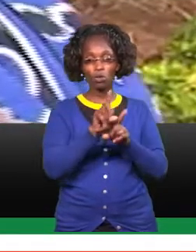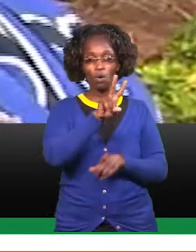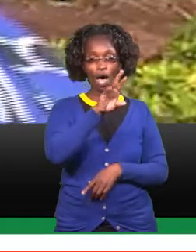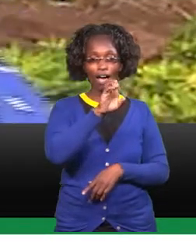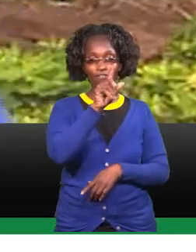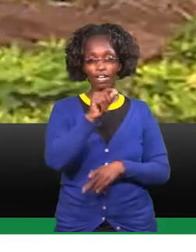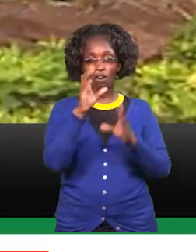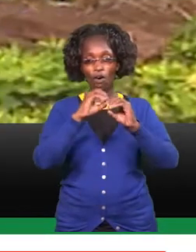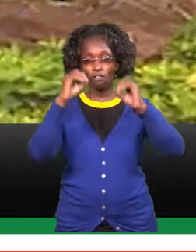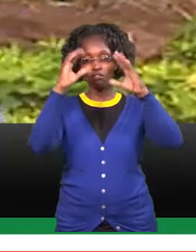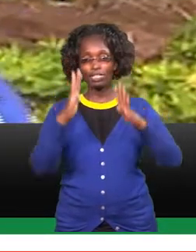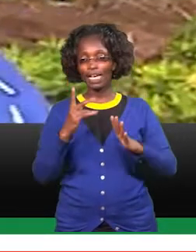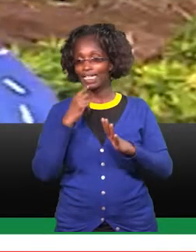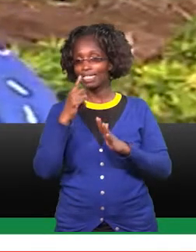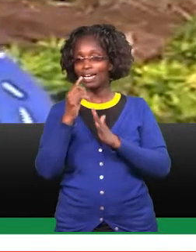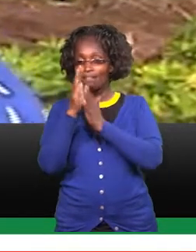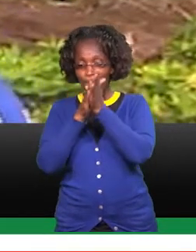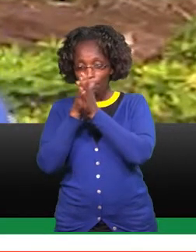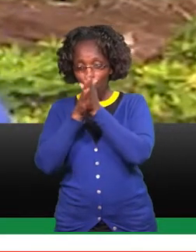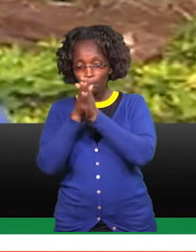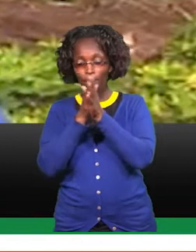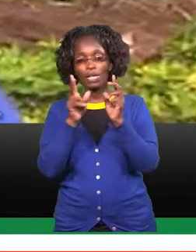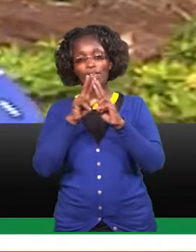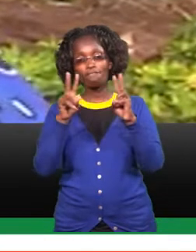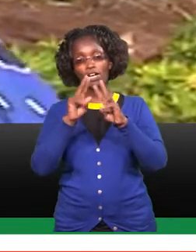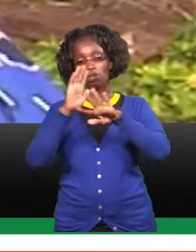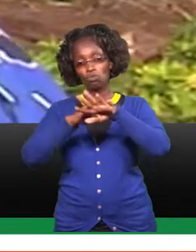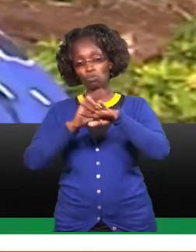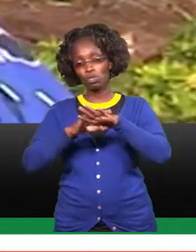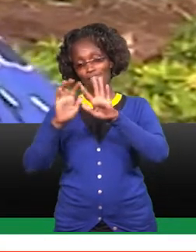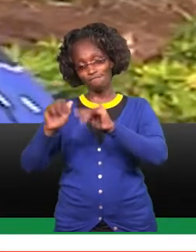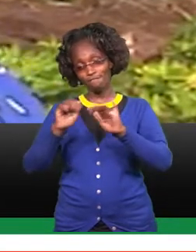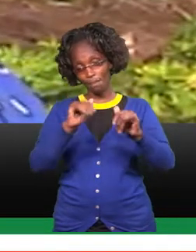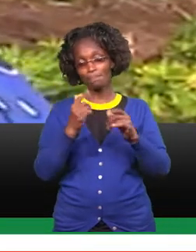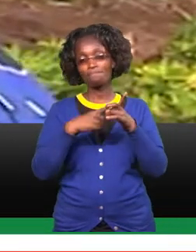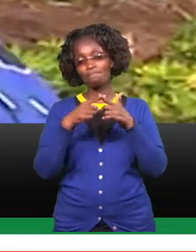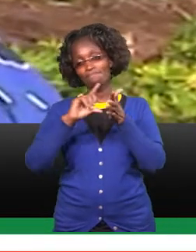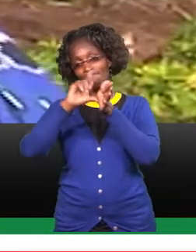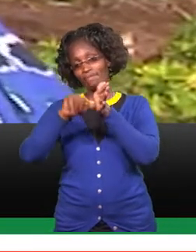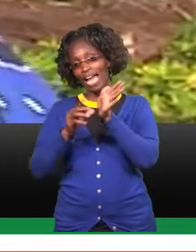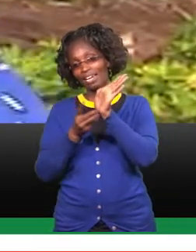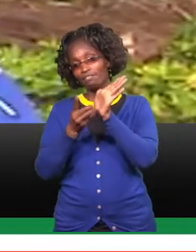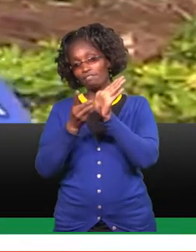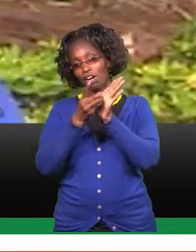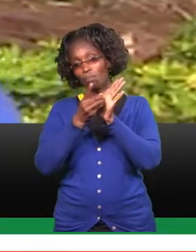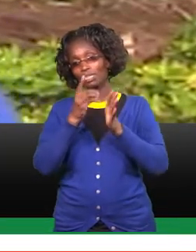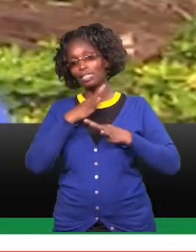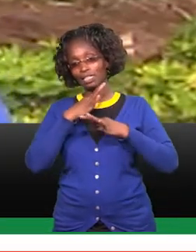vet officer. He told me njugu is a very good farming. So I got an interest on